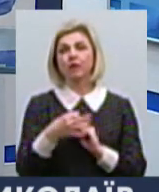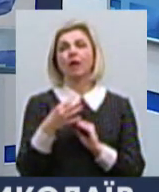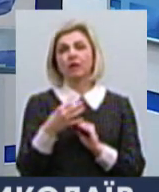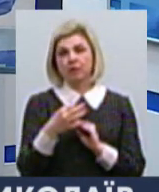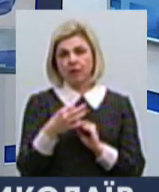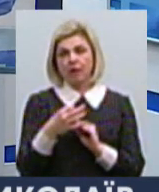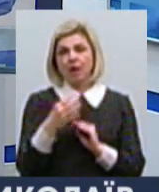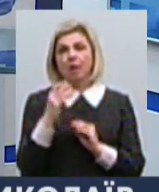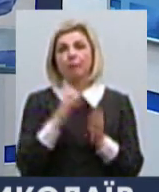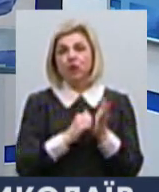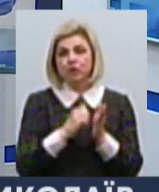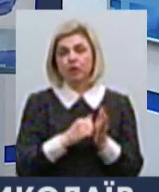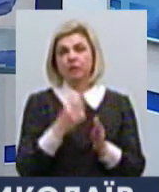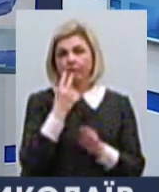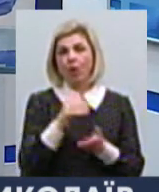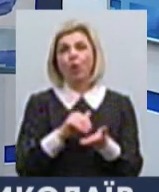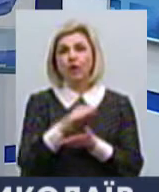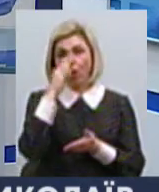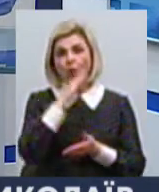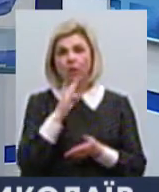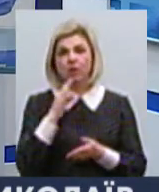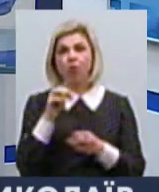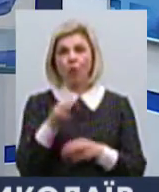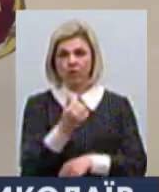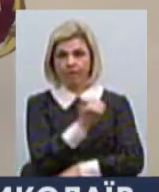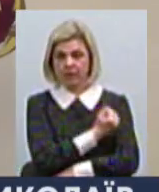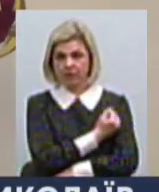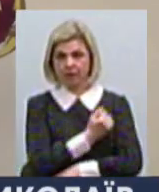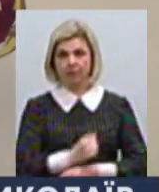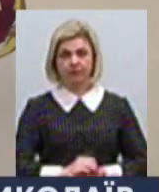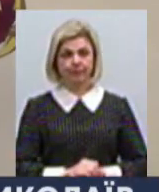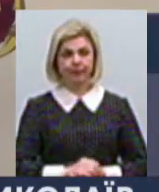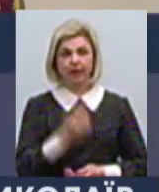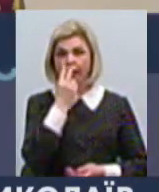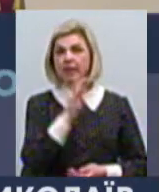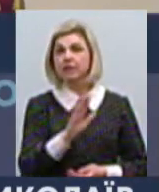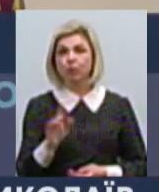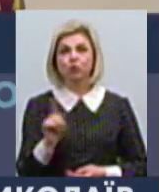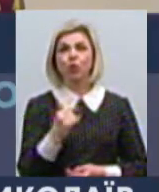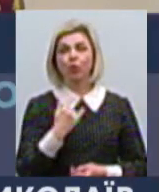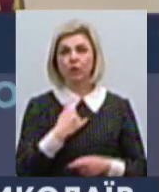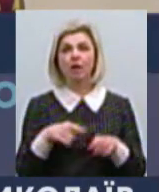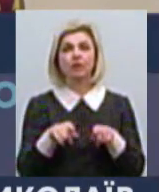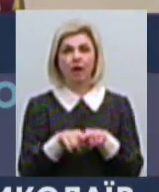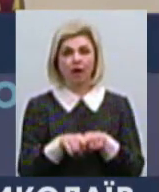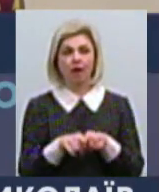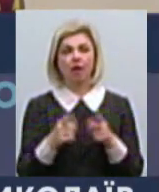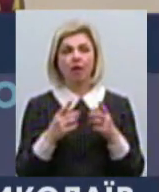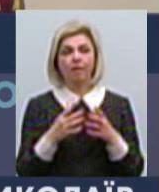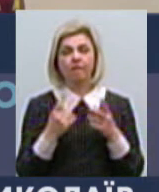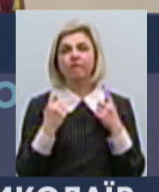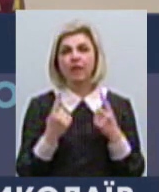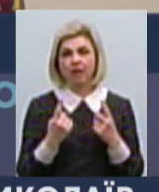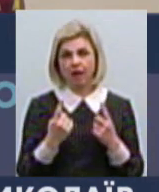Причину Ірина Шамрай вбачає у відмові батьків від вакцинації. не дивлячись на те, що у нас така